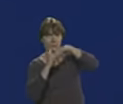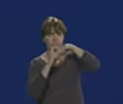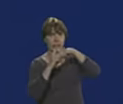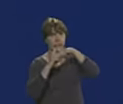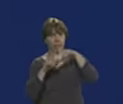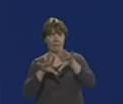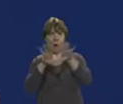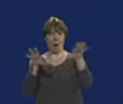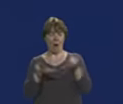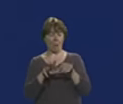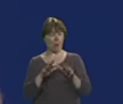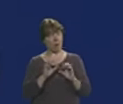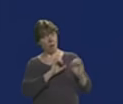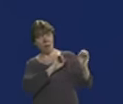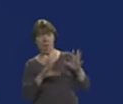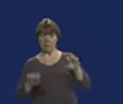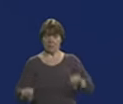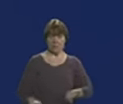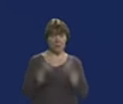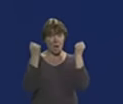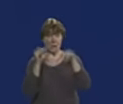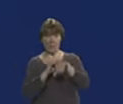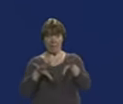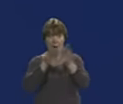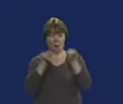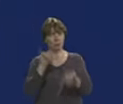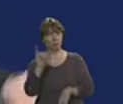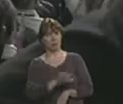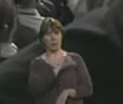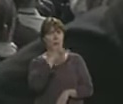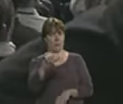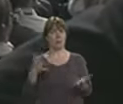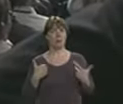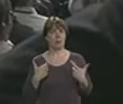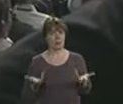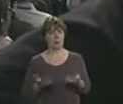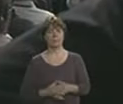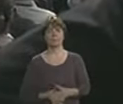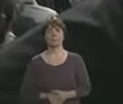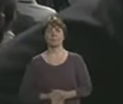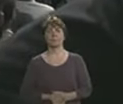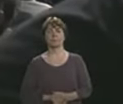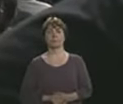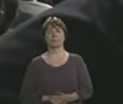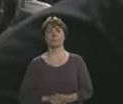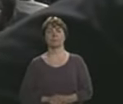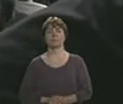France. Je ne laisserai pas démolir la politique familiale et la famille en France.